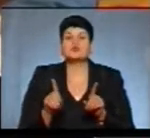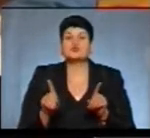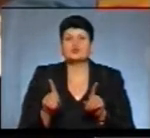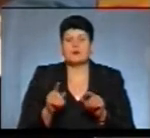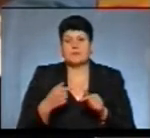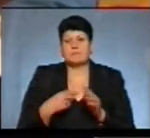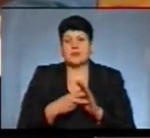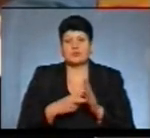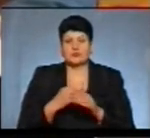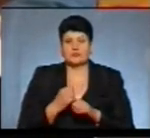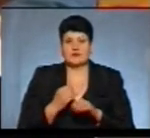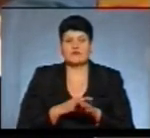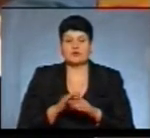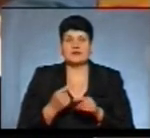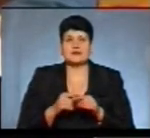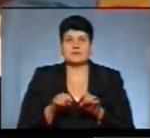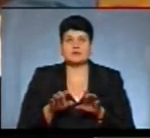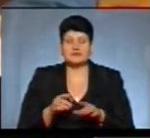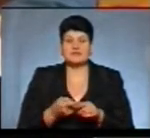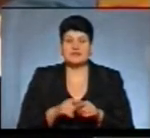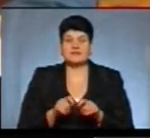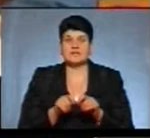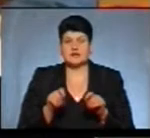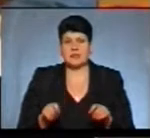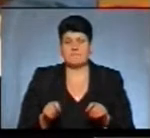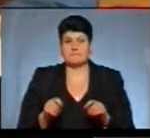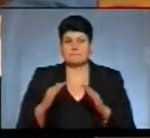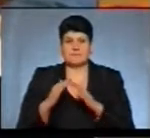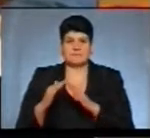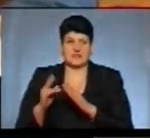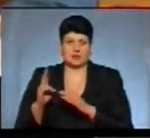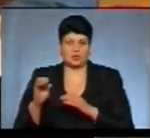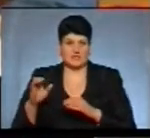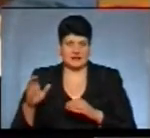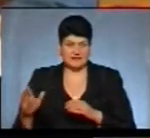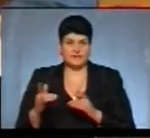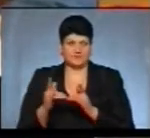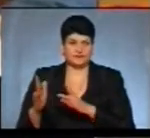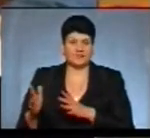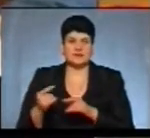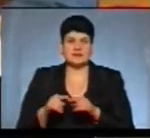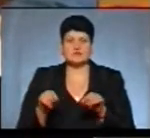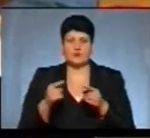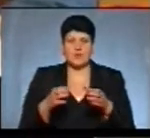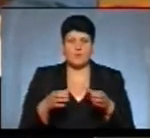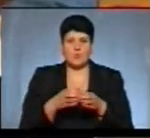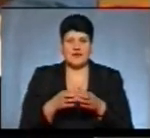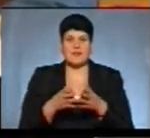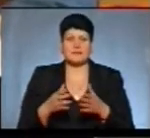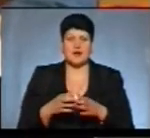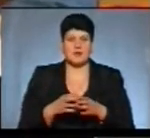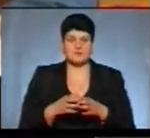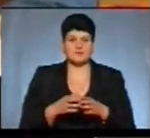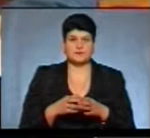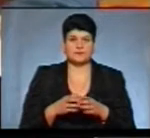плануємо робити на виконання цих постанов? Це відкриття оцих притулків, це одне створення мобільних бригад, які